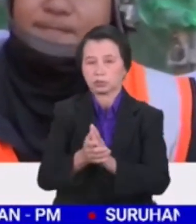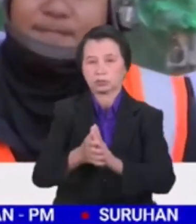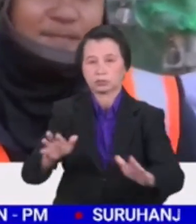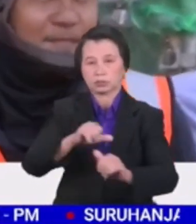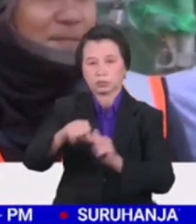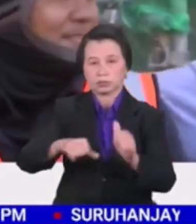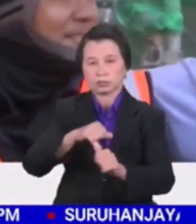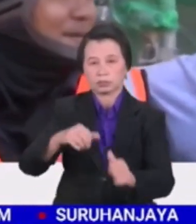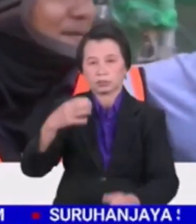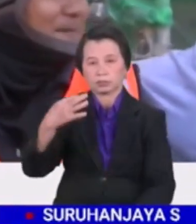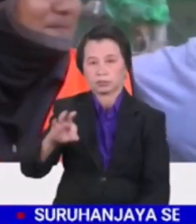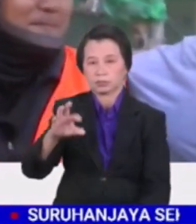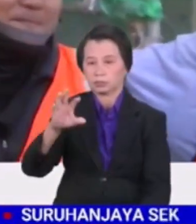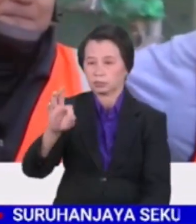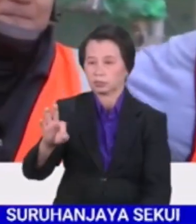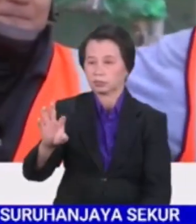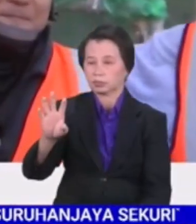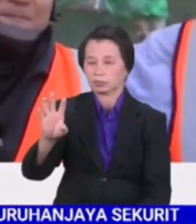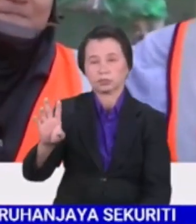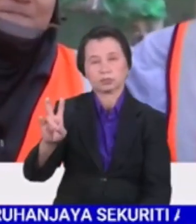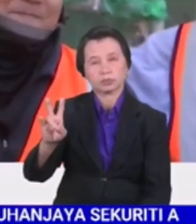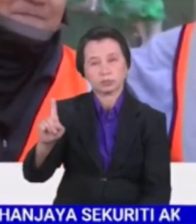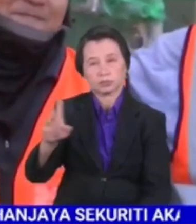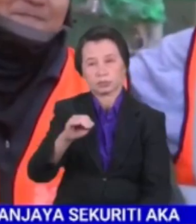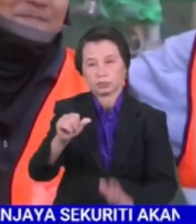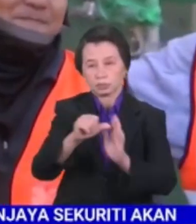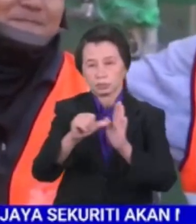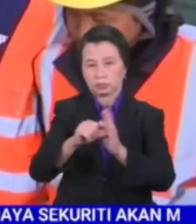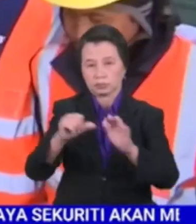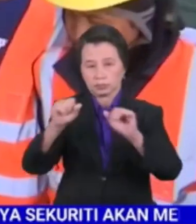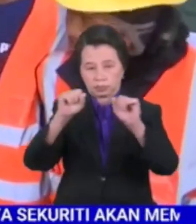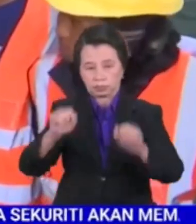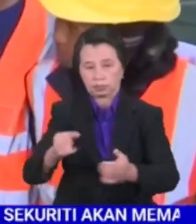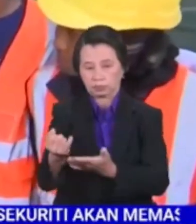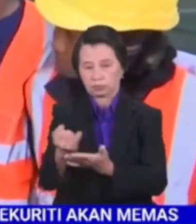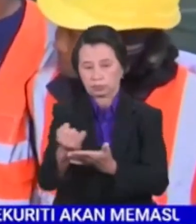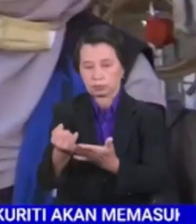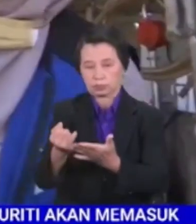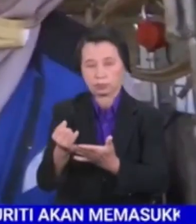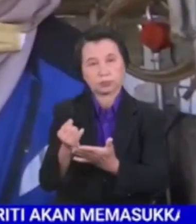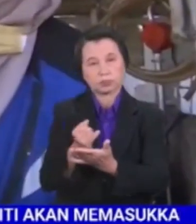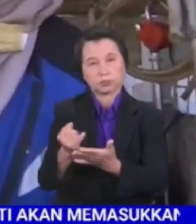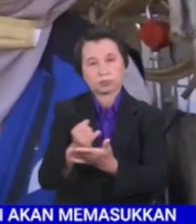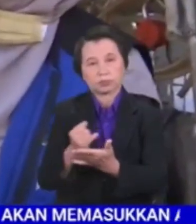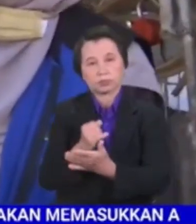sosial pekerja 1971 serta atau sistem Insurance